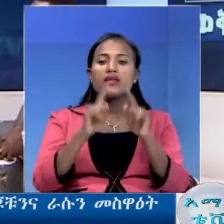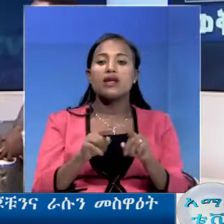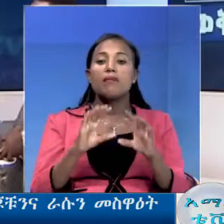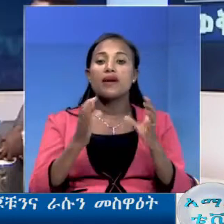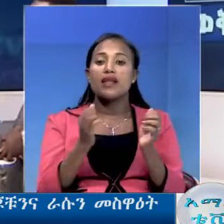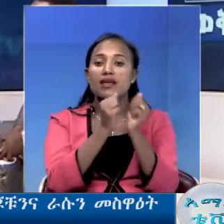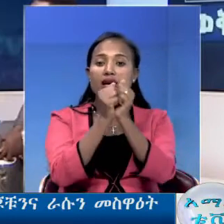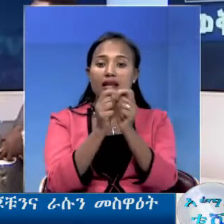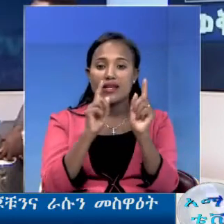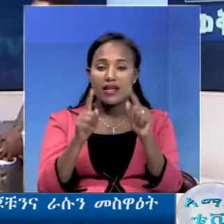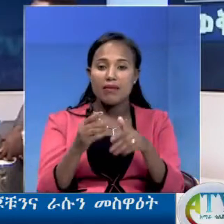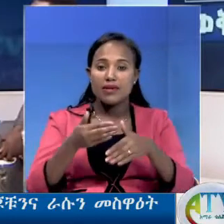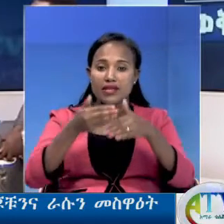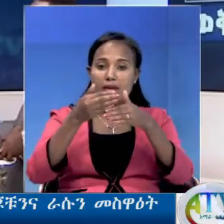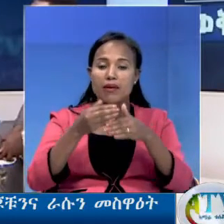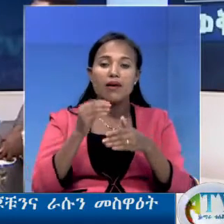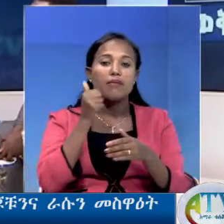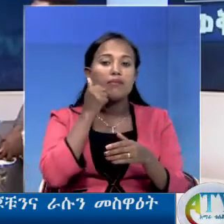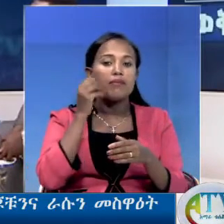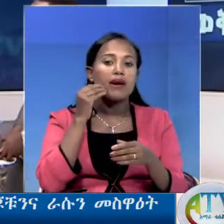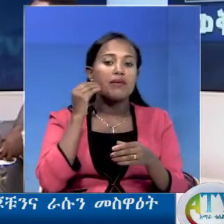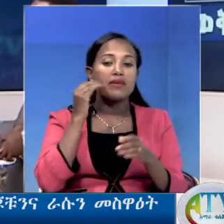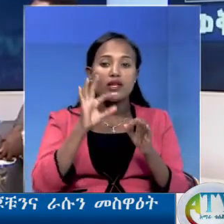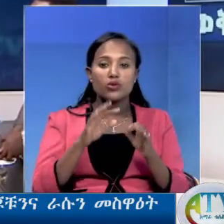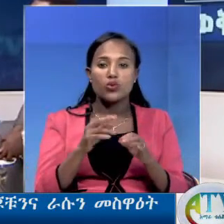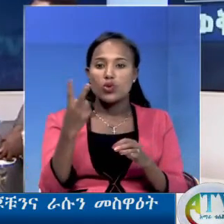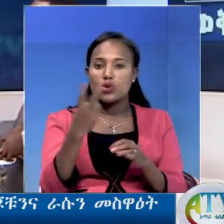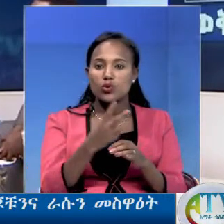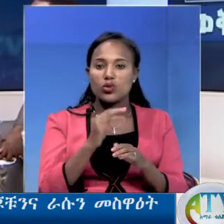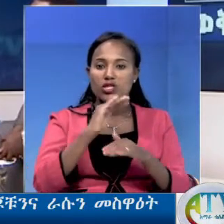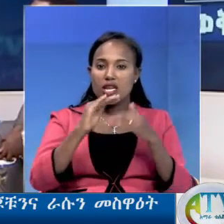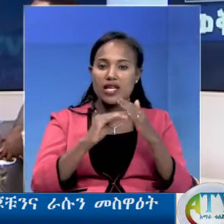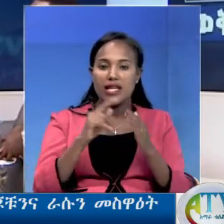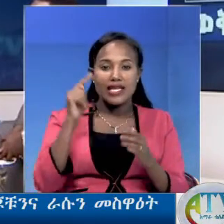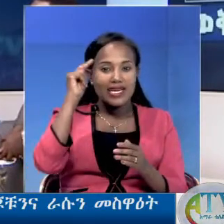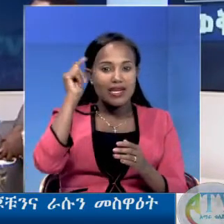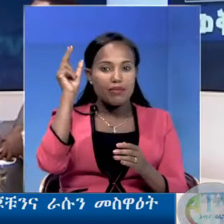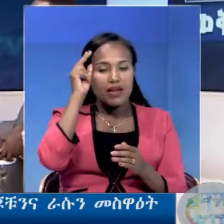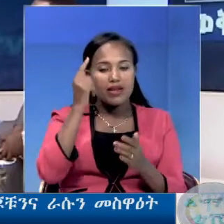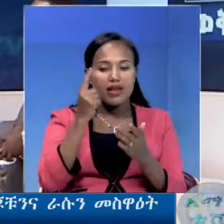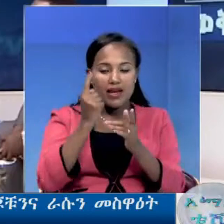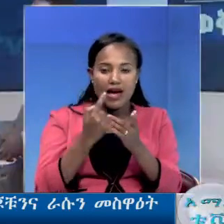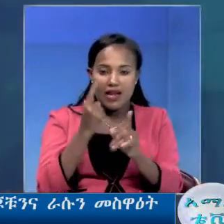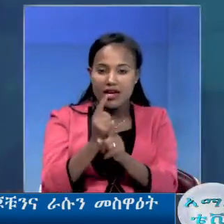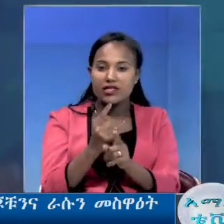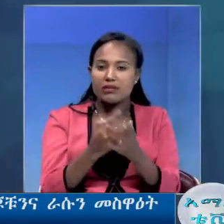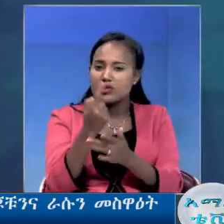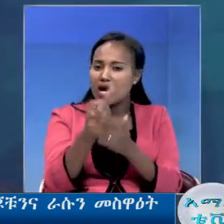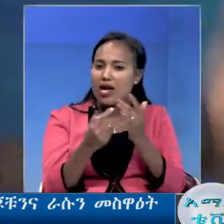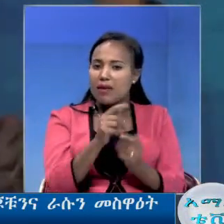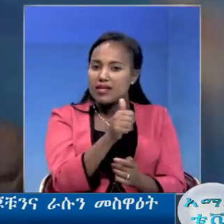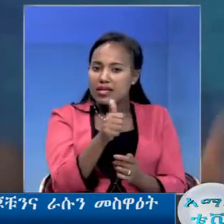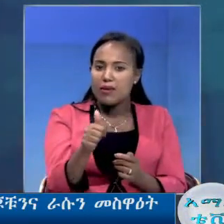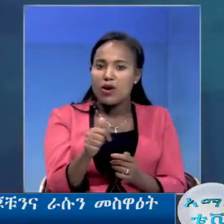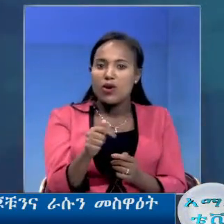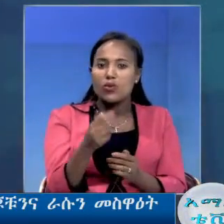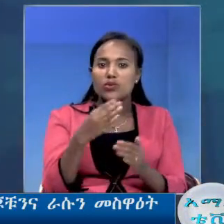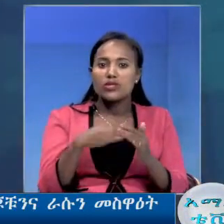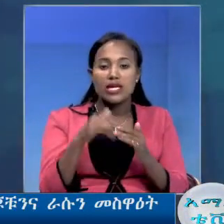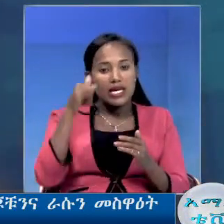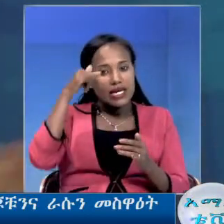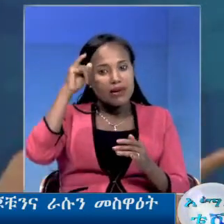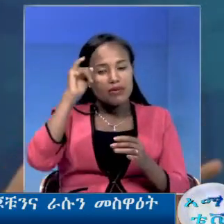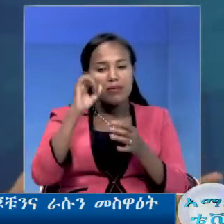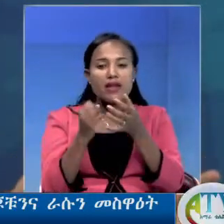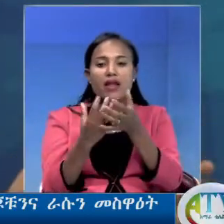ጋር በህንፃ ባለቤት የሌላቸው ከሚባሉት ውስጥ ሁለቱ የጀነራል ተክለ ብርሃን ይህን አረጋግጫለሁ። እኔ እሱ ብቻ ነው አዲስ አበባ ዙሪያ ውስጥ ከብት ማደለቢያ